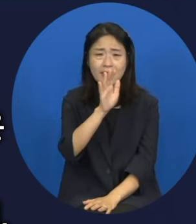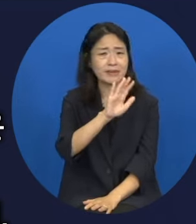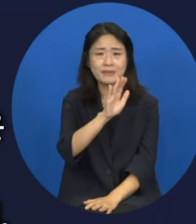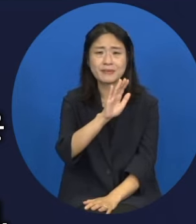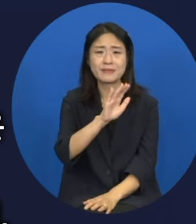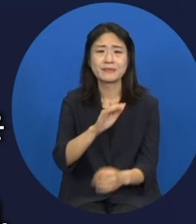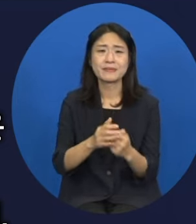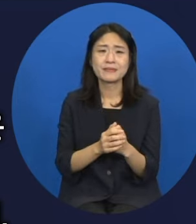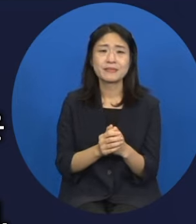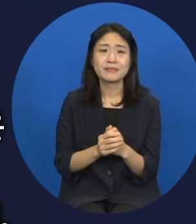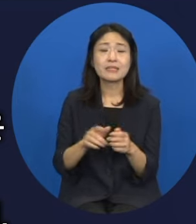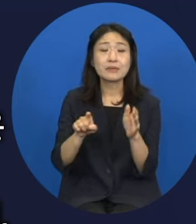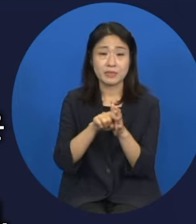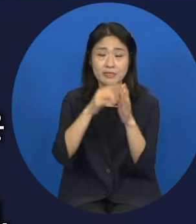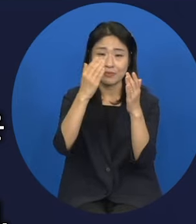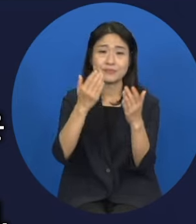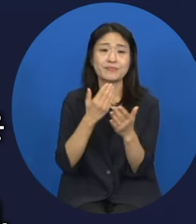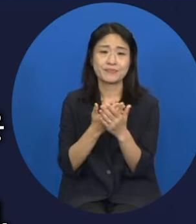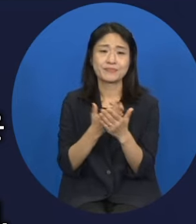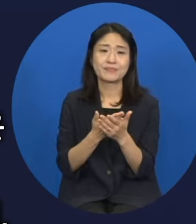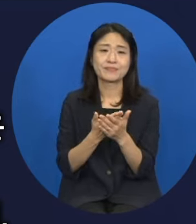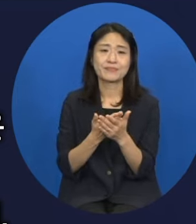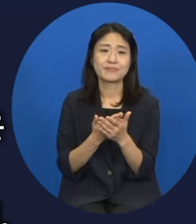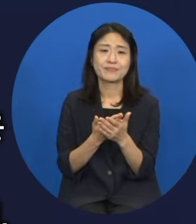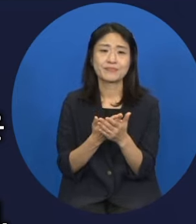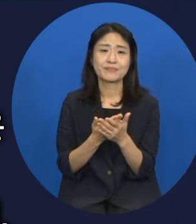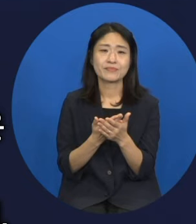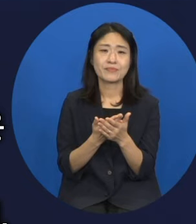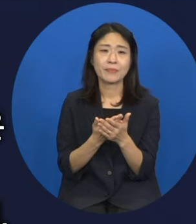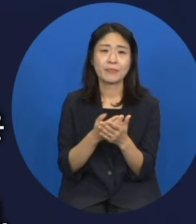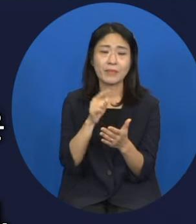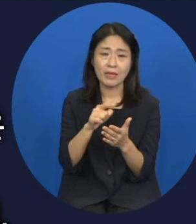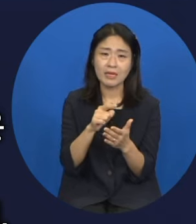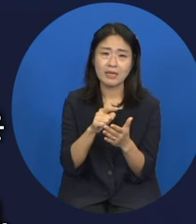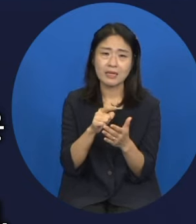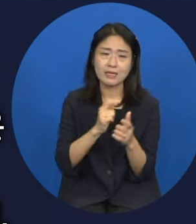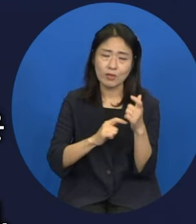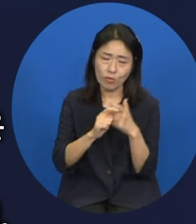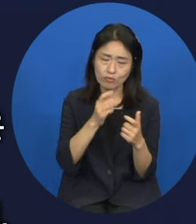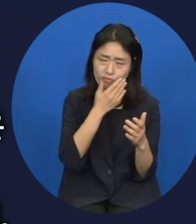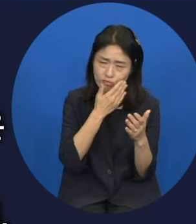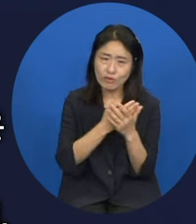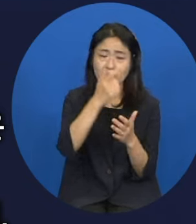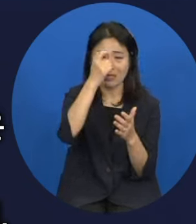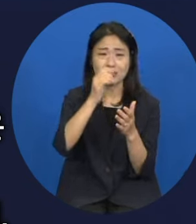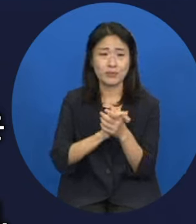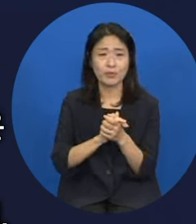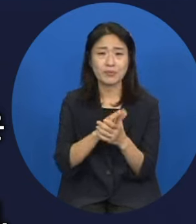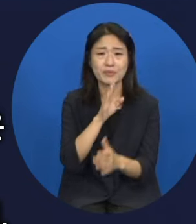하는 그 믿음을 주십시오. 어쩌면 이것이 더 중요한 기도인지도 모릅니다.